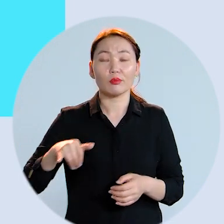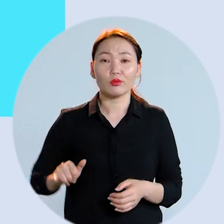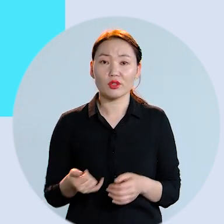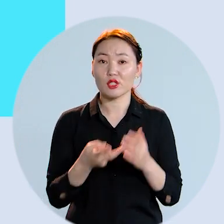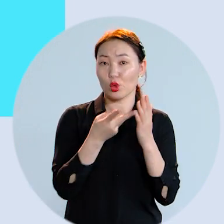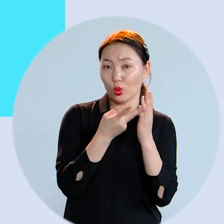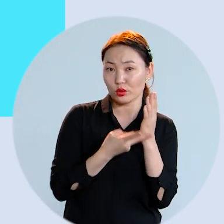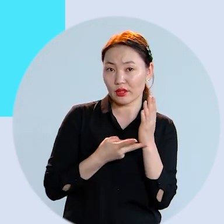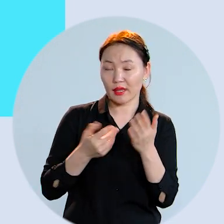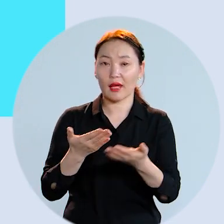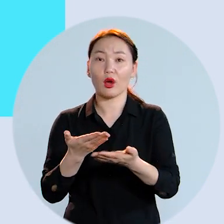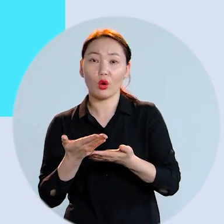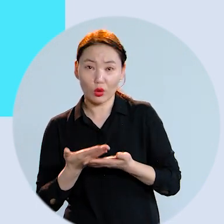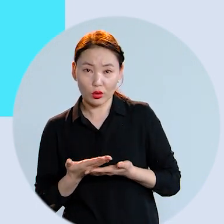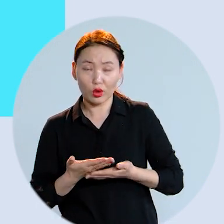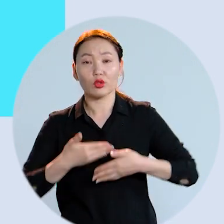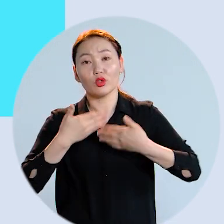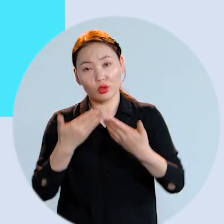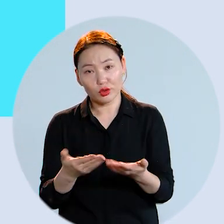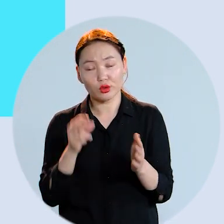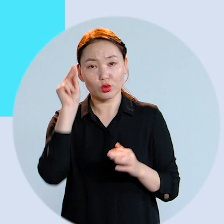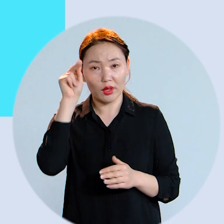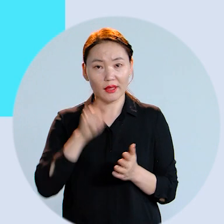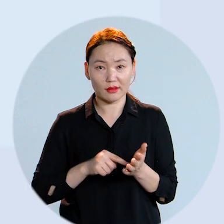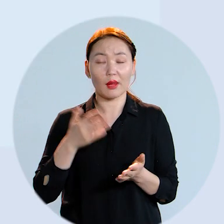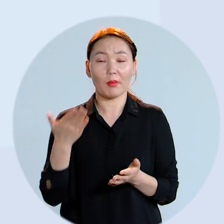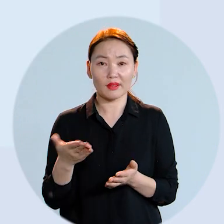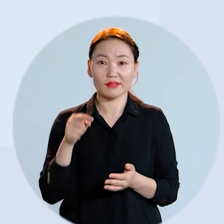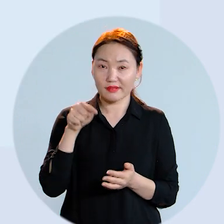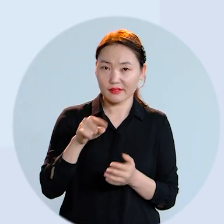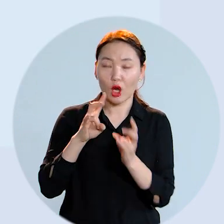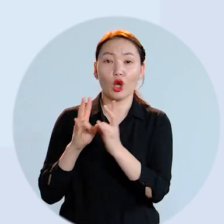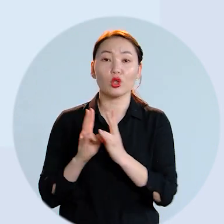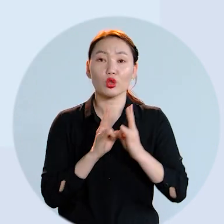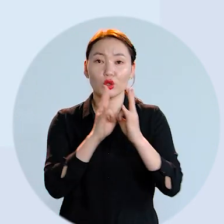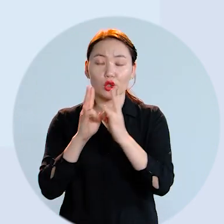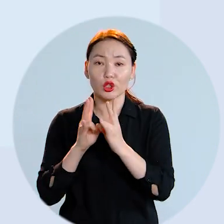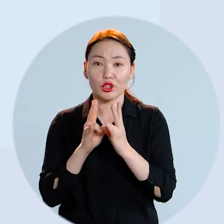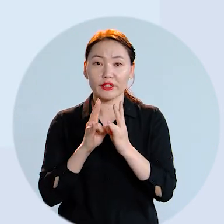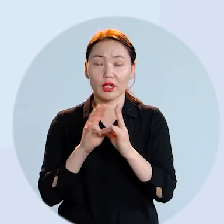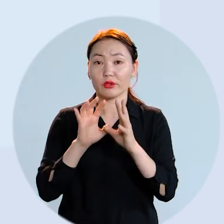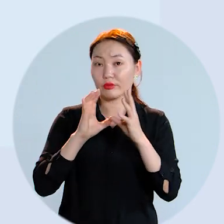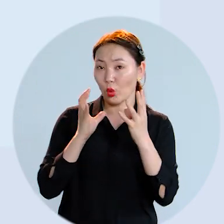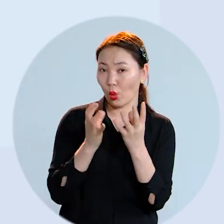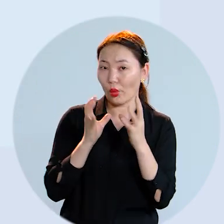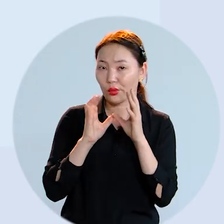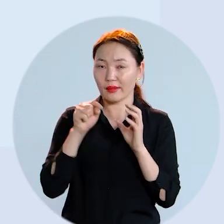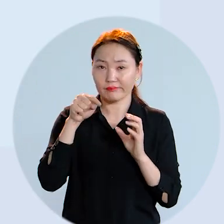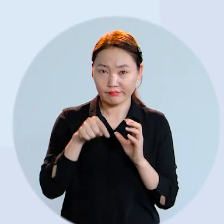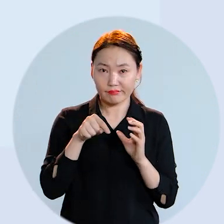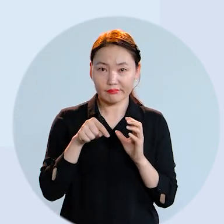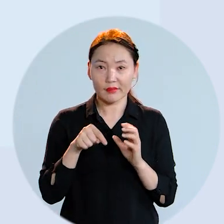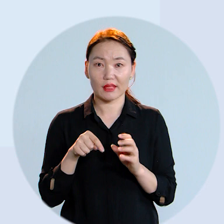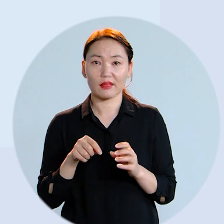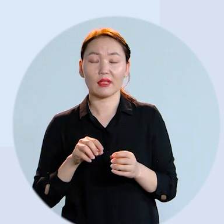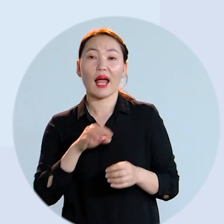хүрээнд энэ үнэлгээг хийхэд бол нөхөрлийн хүрээ гэдэг аргыг хэрэгэлдэг. За, нөхөрлийн хүрээ гэдэг аргыг та бүхэн анхаарлаа хандуулж хараарай. Одоо